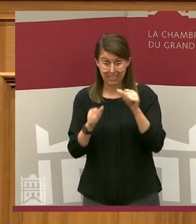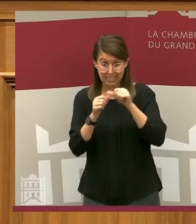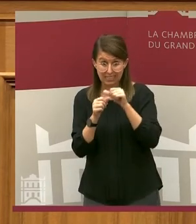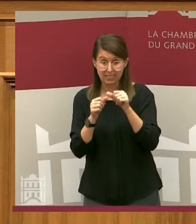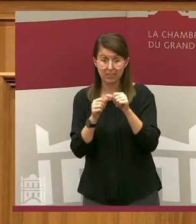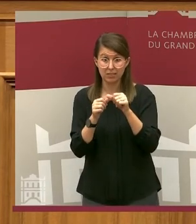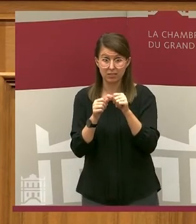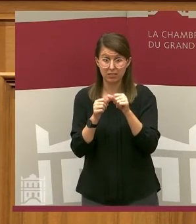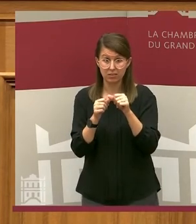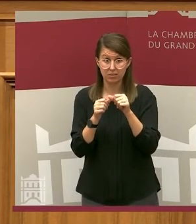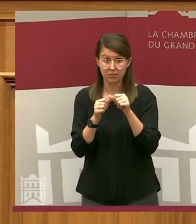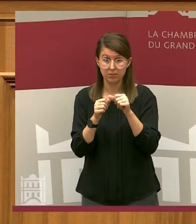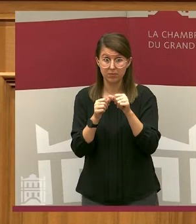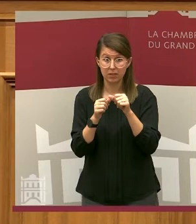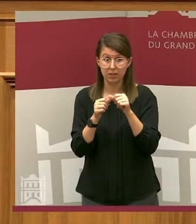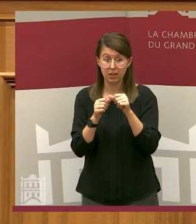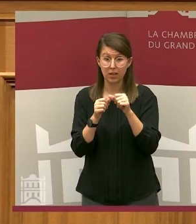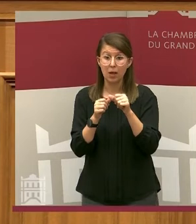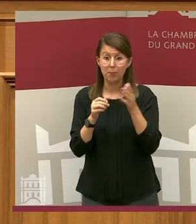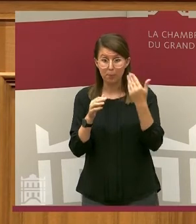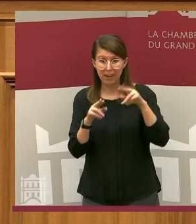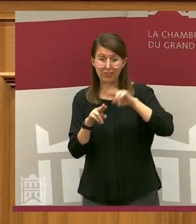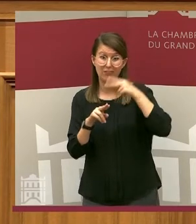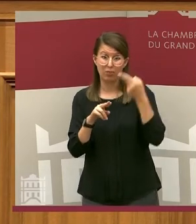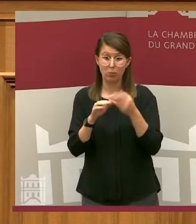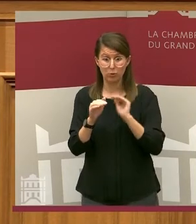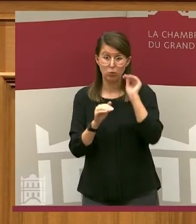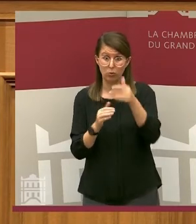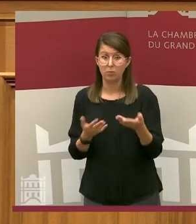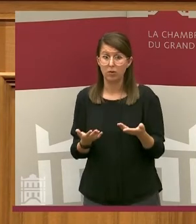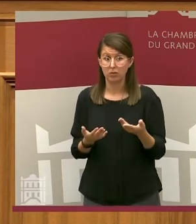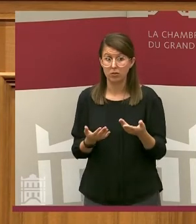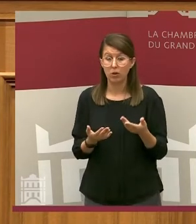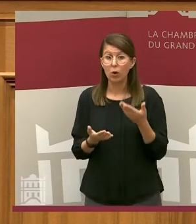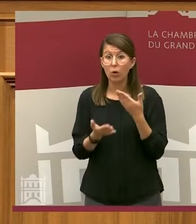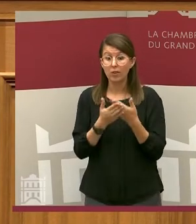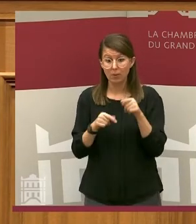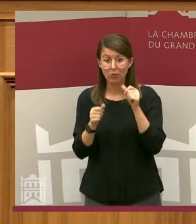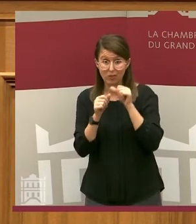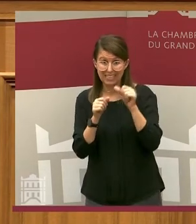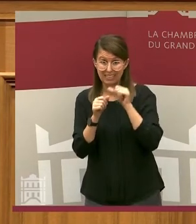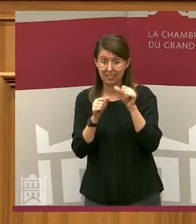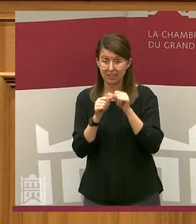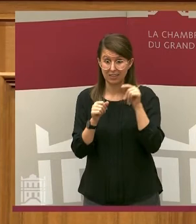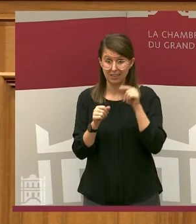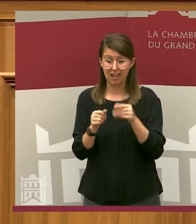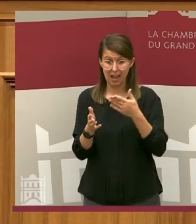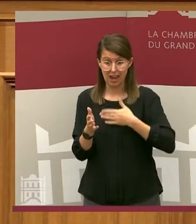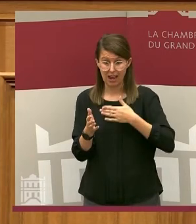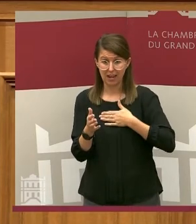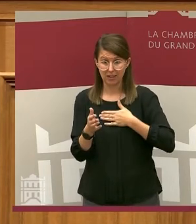haben sich zum Teil mehr verdoppelt. Und dafür fordern wir Piraten, dass die Plafond für Zinsen von einem eigenen Prä